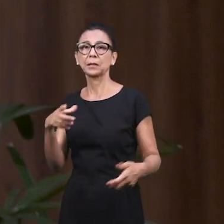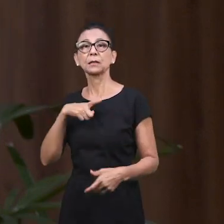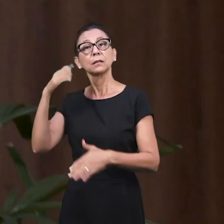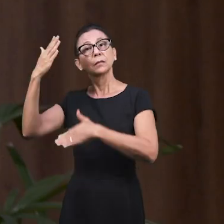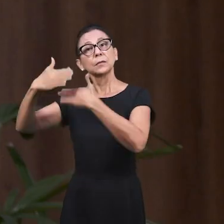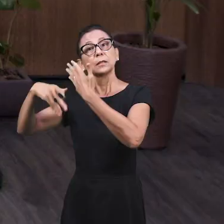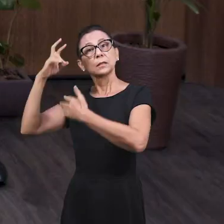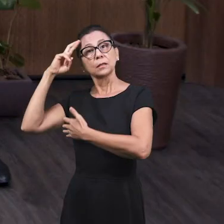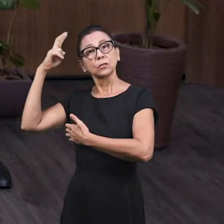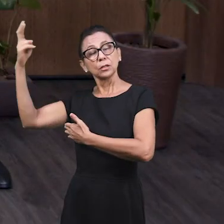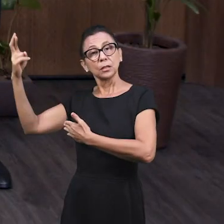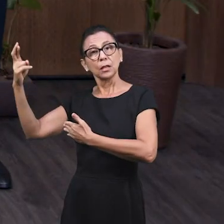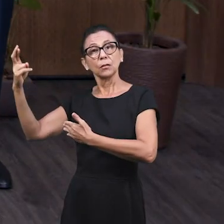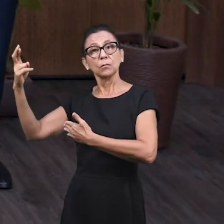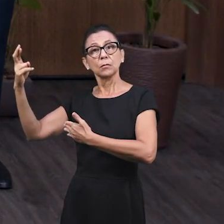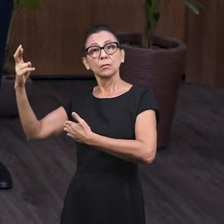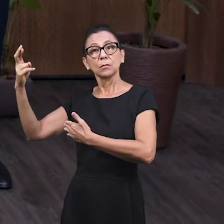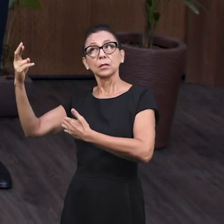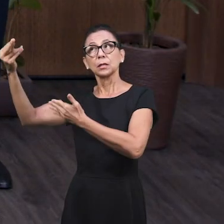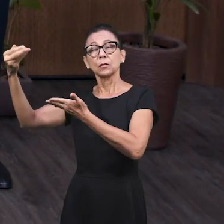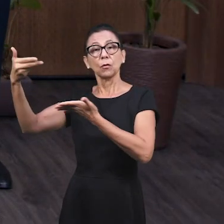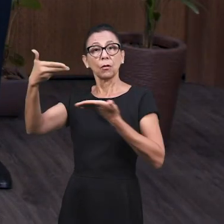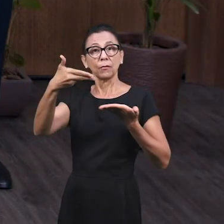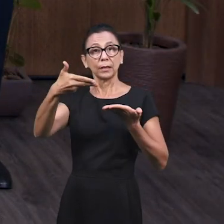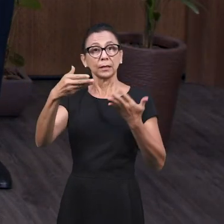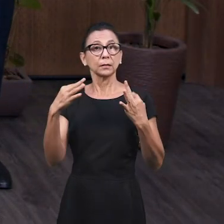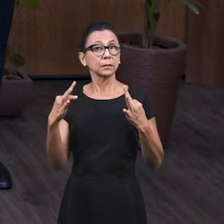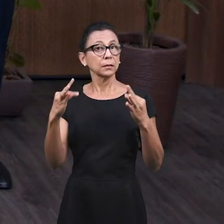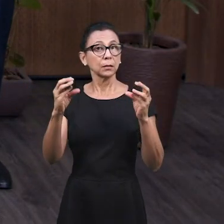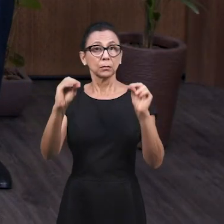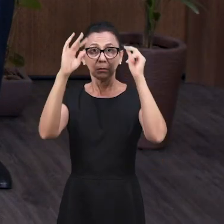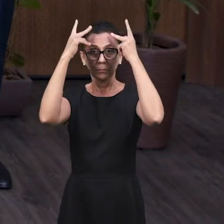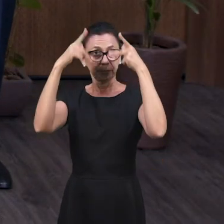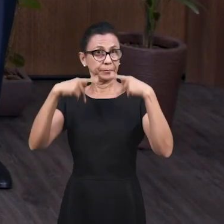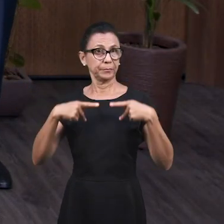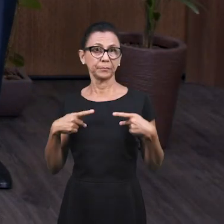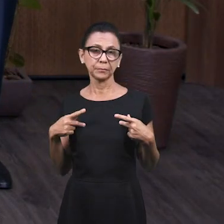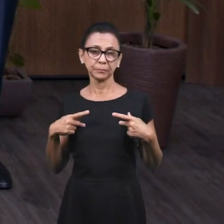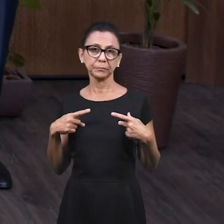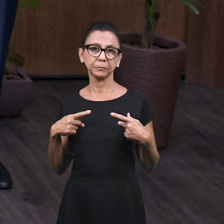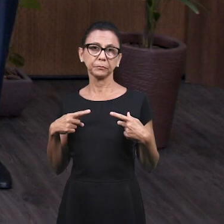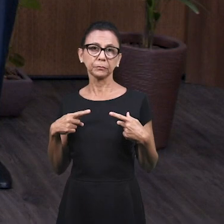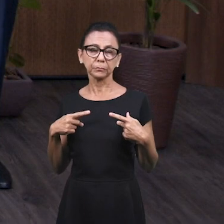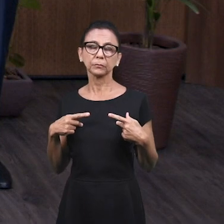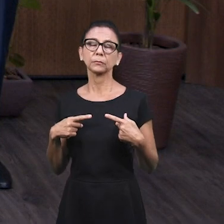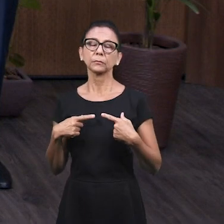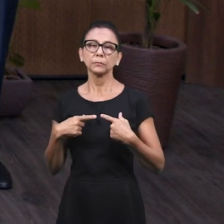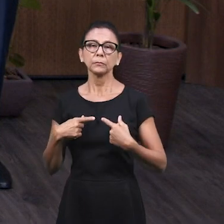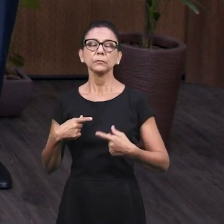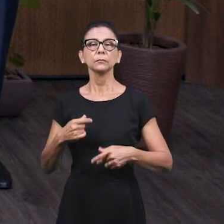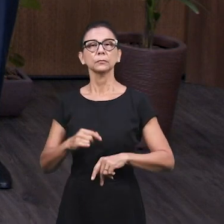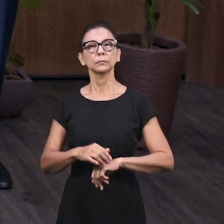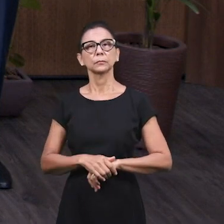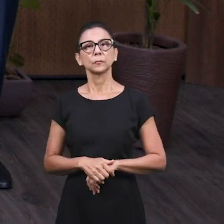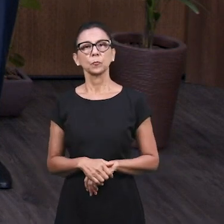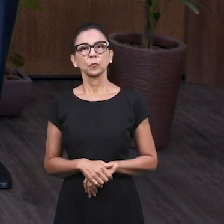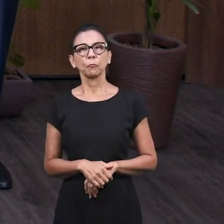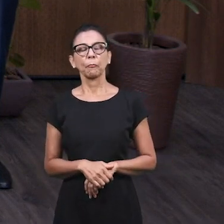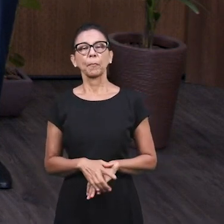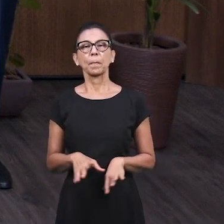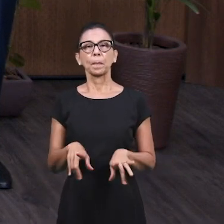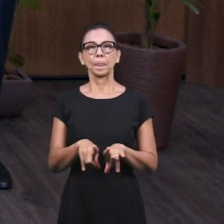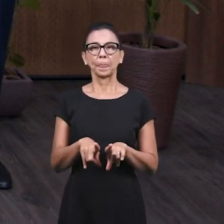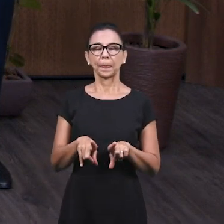disponible pour l'homme. Sur cette question a été très adapté le